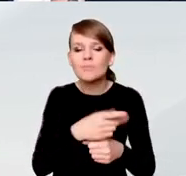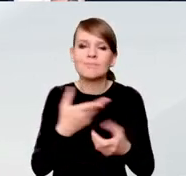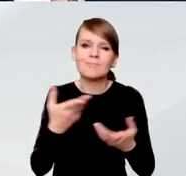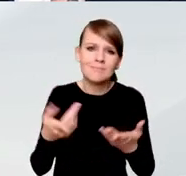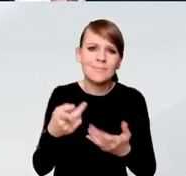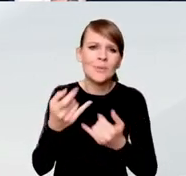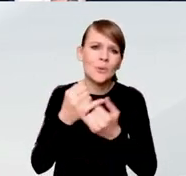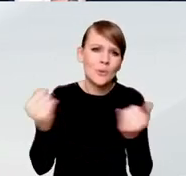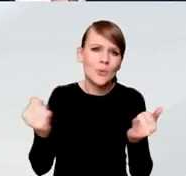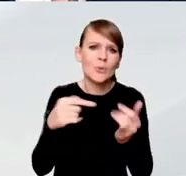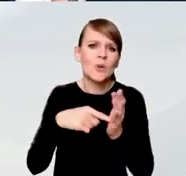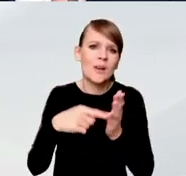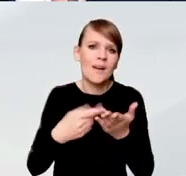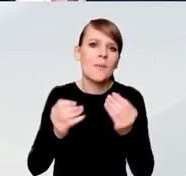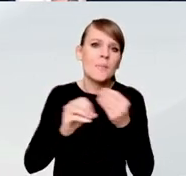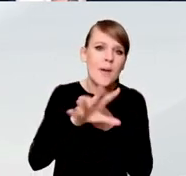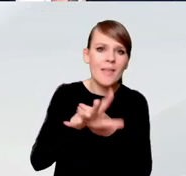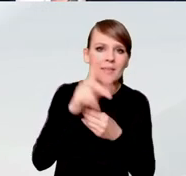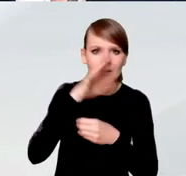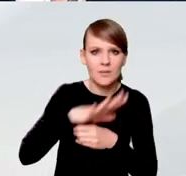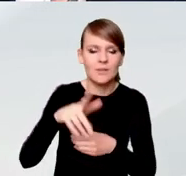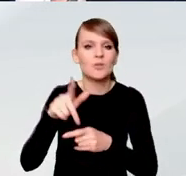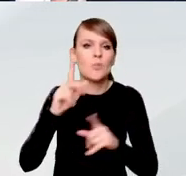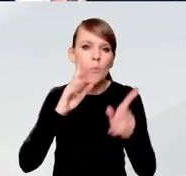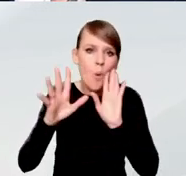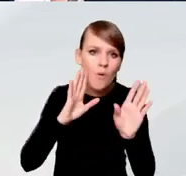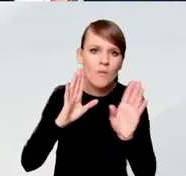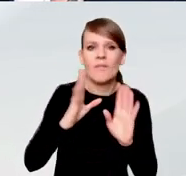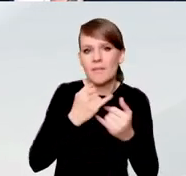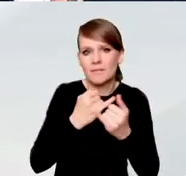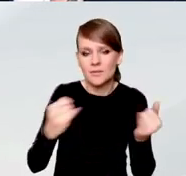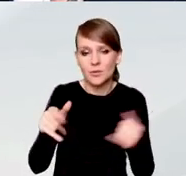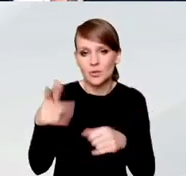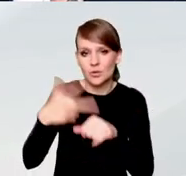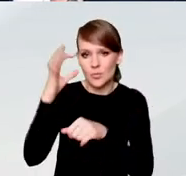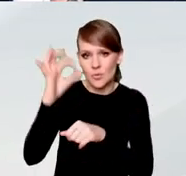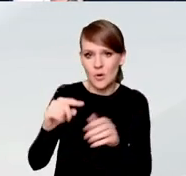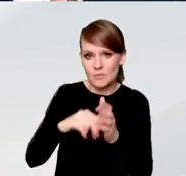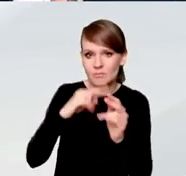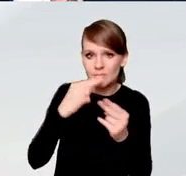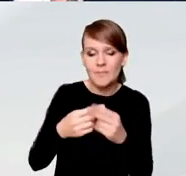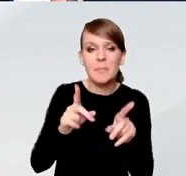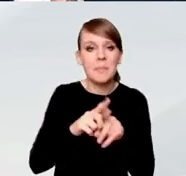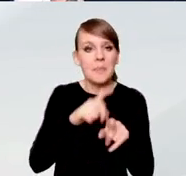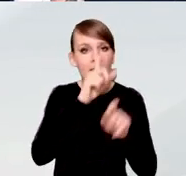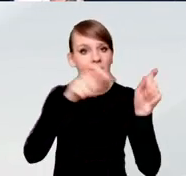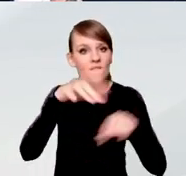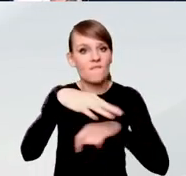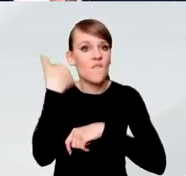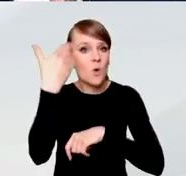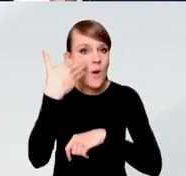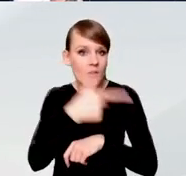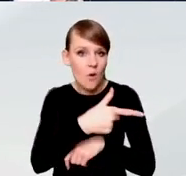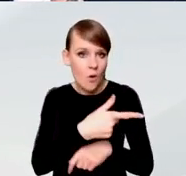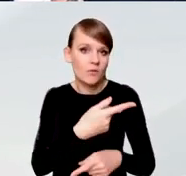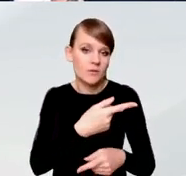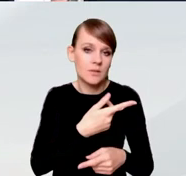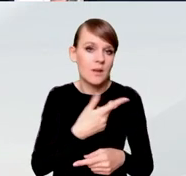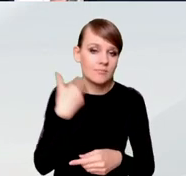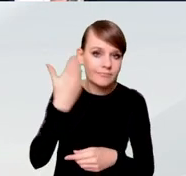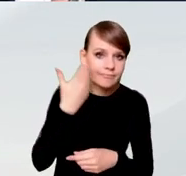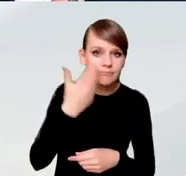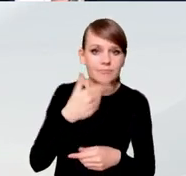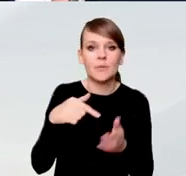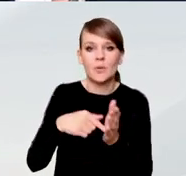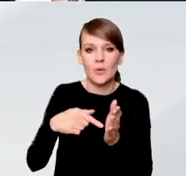społecznościowych, 47% próby tak odpowiedziało, od wykładowców 29% próby i też warte zauważenia